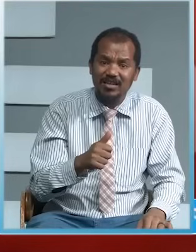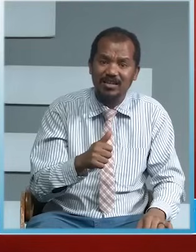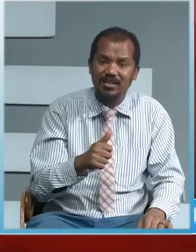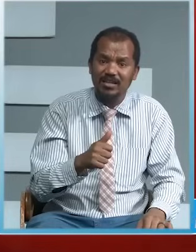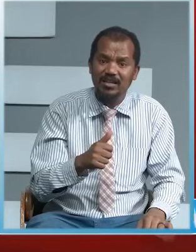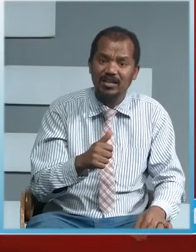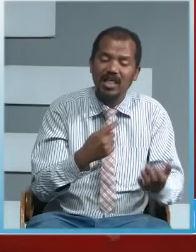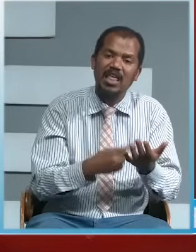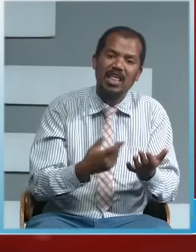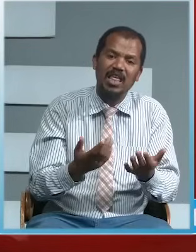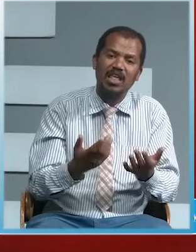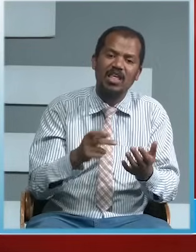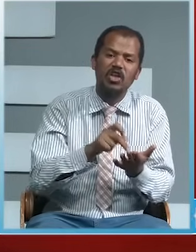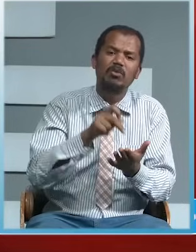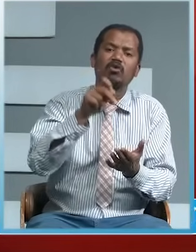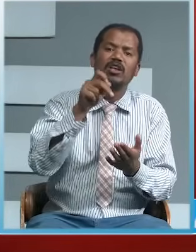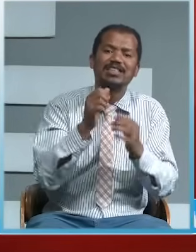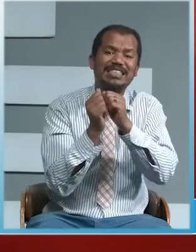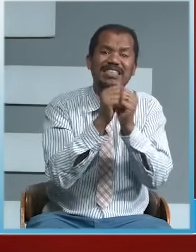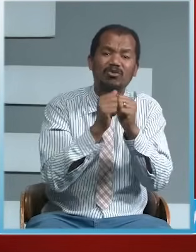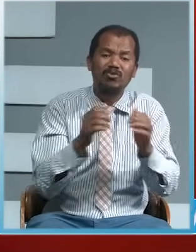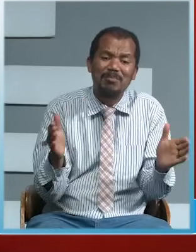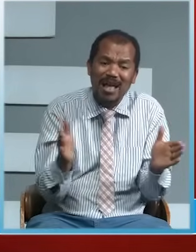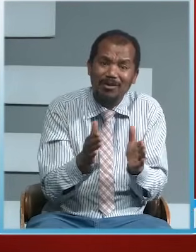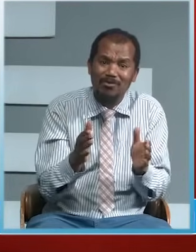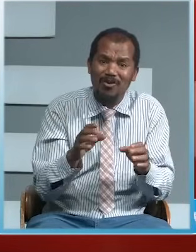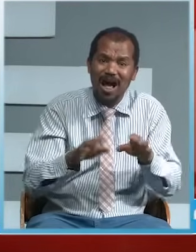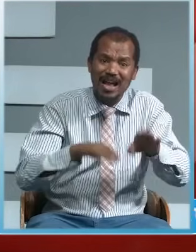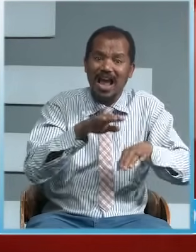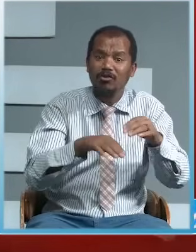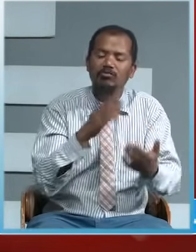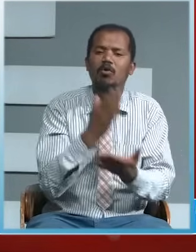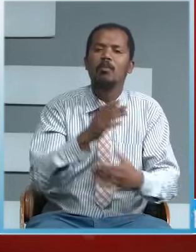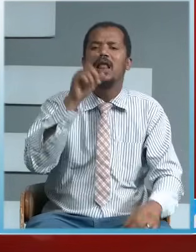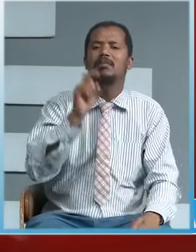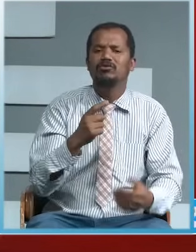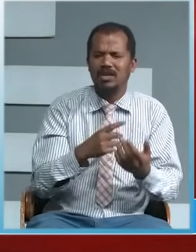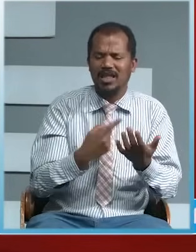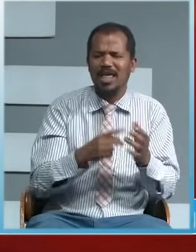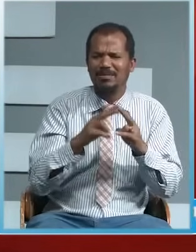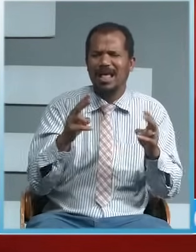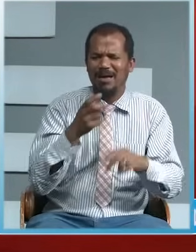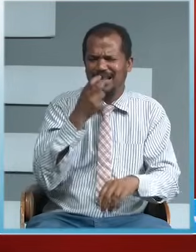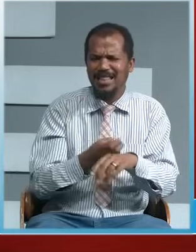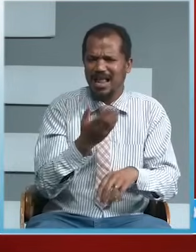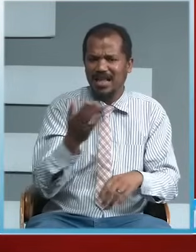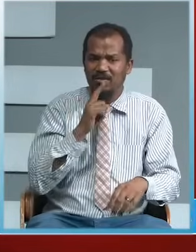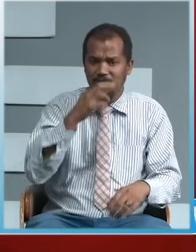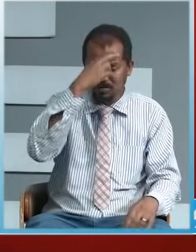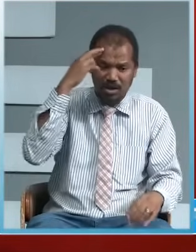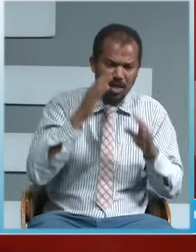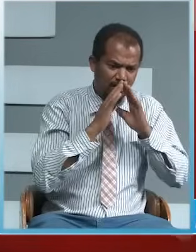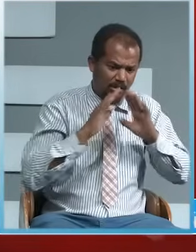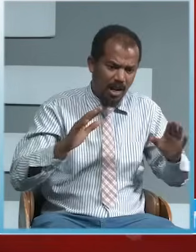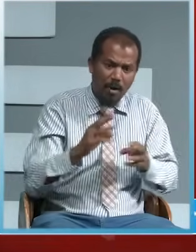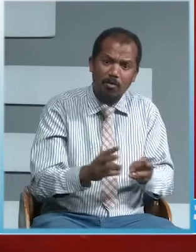የስነም ይሄ የዴሞክራሲያዊ ትግሉ የሚያጠቡ አካሄዶች መቆም አለባቸው። ይሄ በጣም አደገኛ ነገር ነው። ምክንያቱም ሰው